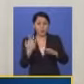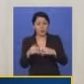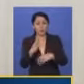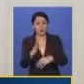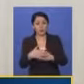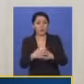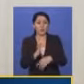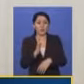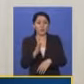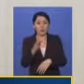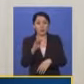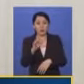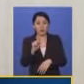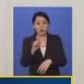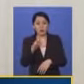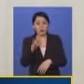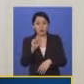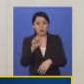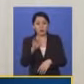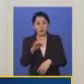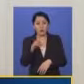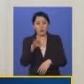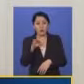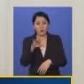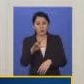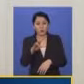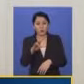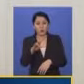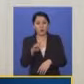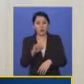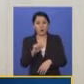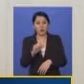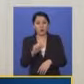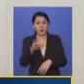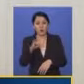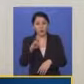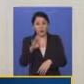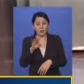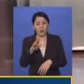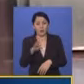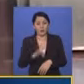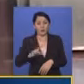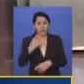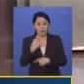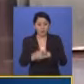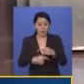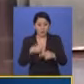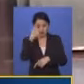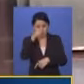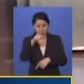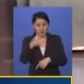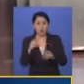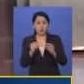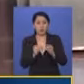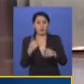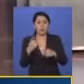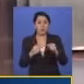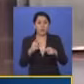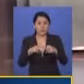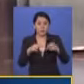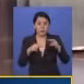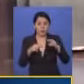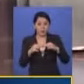ашайын деп отырмыз. Ол Айыртау ауданында, Қызылжар ауданында, Мағжан Жұмабаев ауданында және де Уәлихан ауданында. Келер жылы тағы 10 сүт фермасының құрылысы